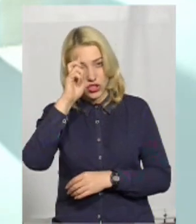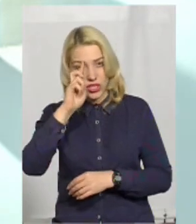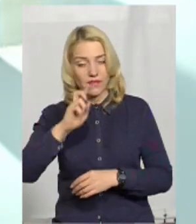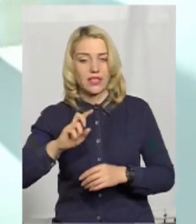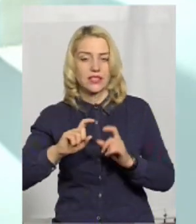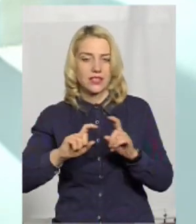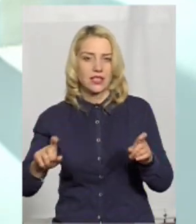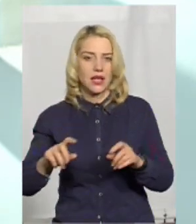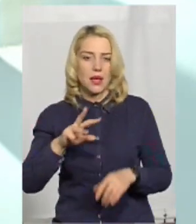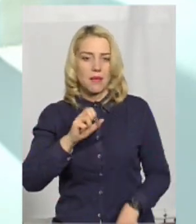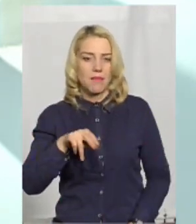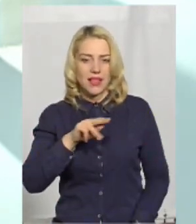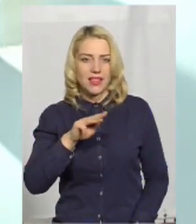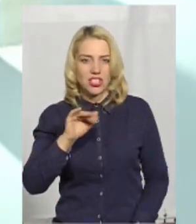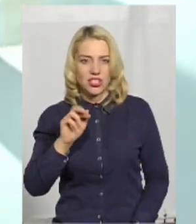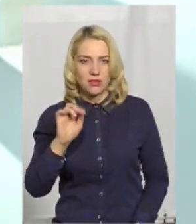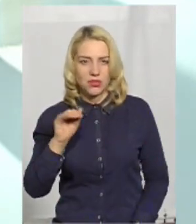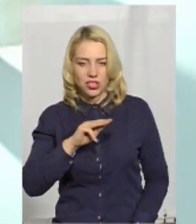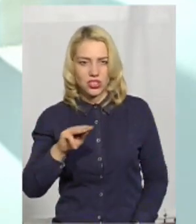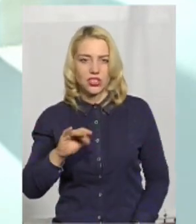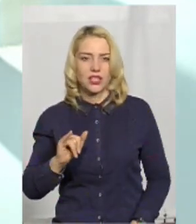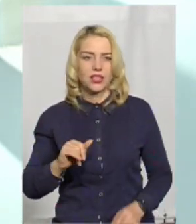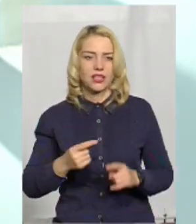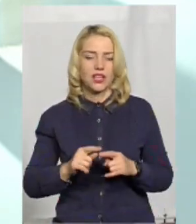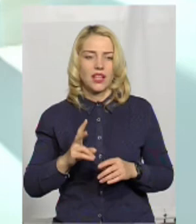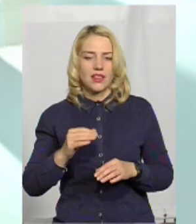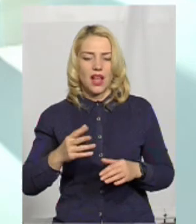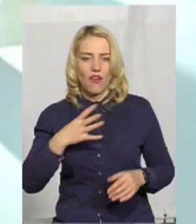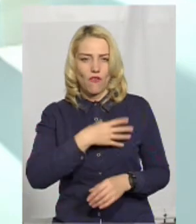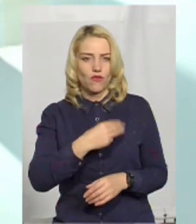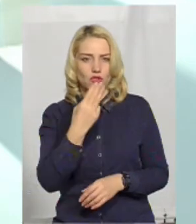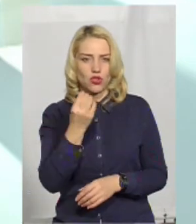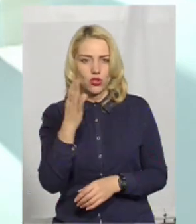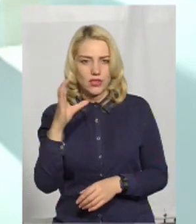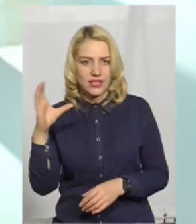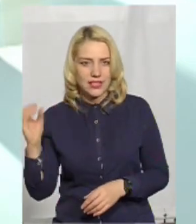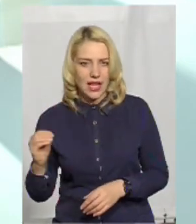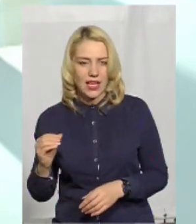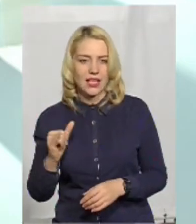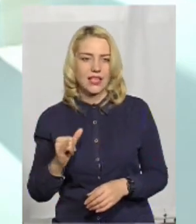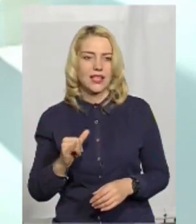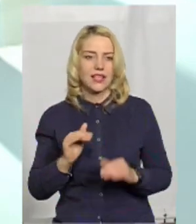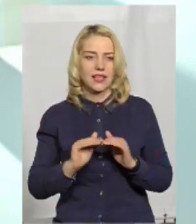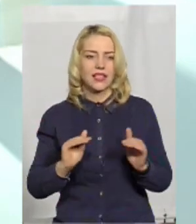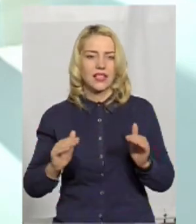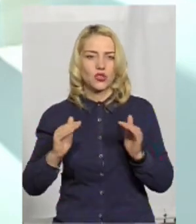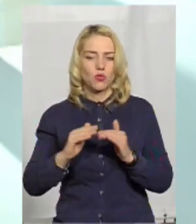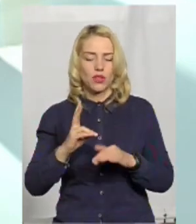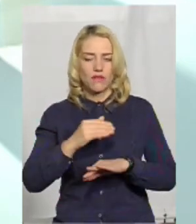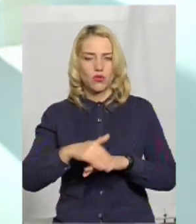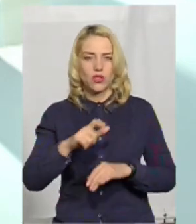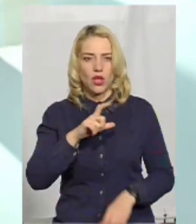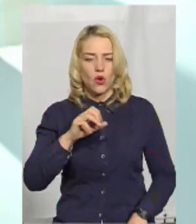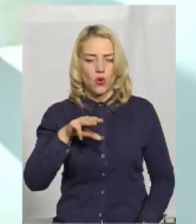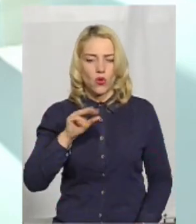і Меджибіж, і будинок дитини на Львівському шосе, і дитячий будинок на Хотовицького,